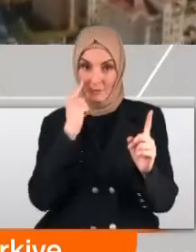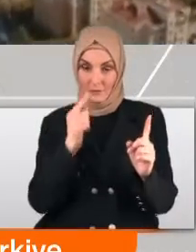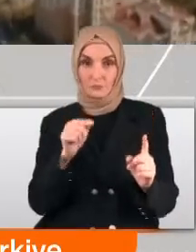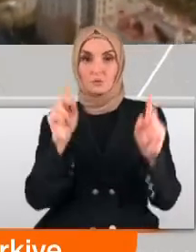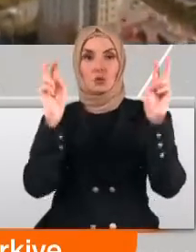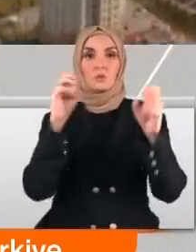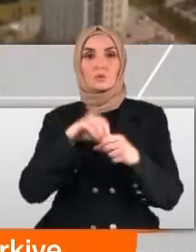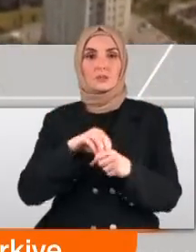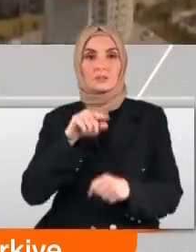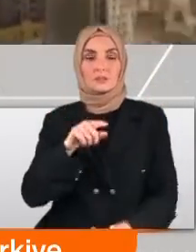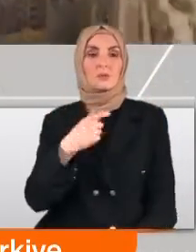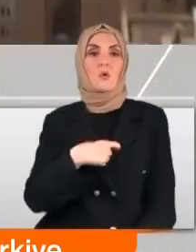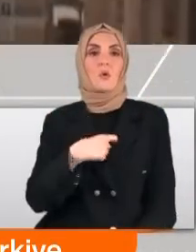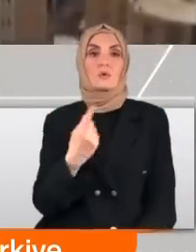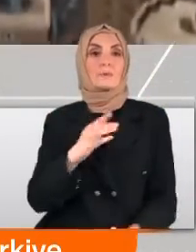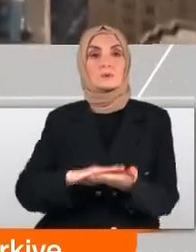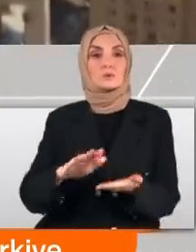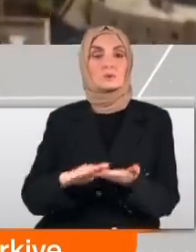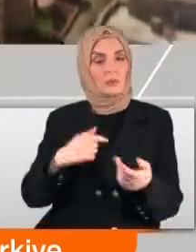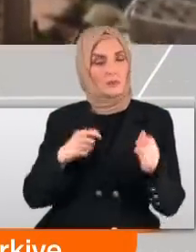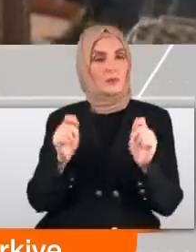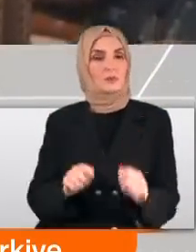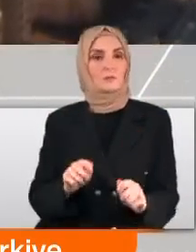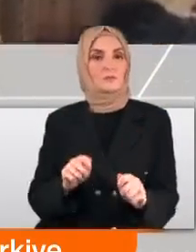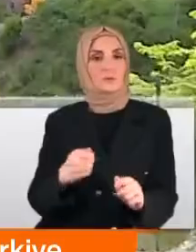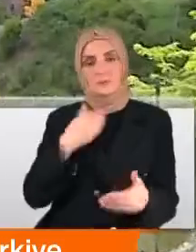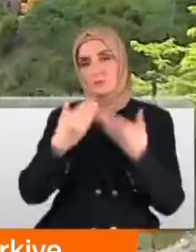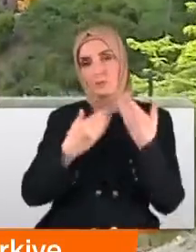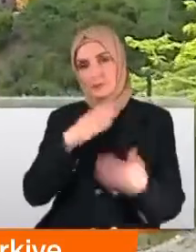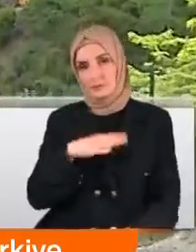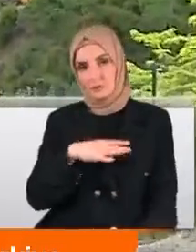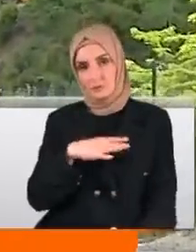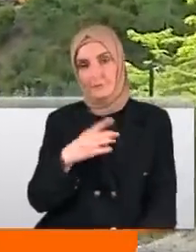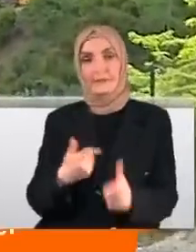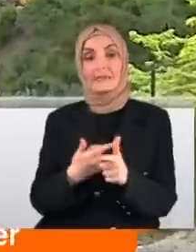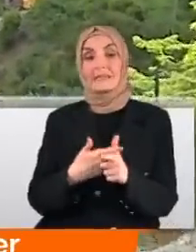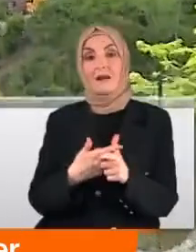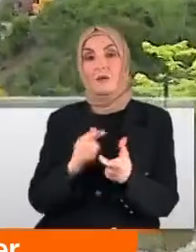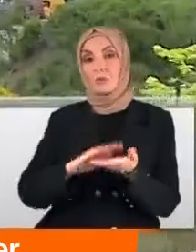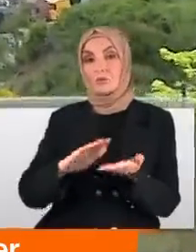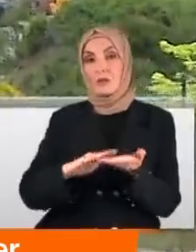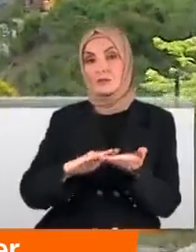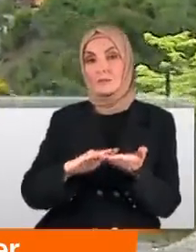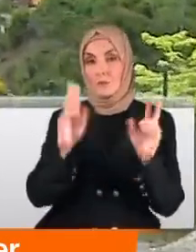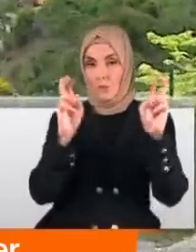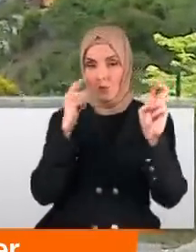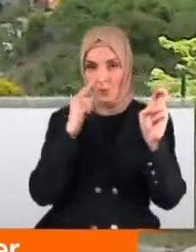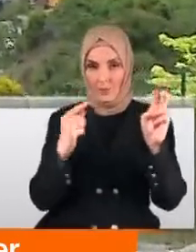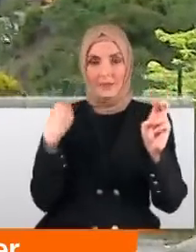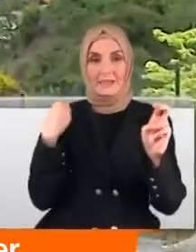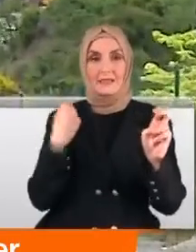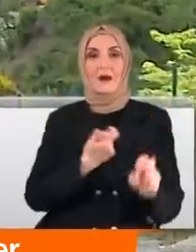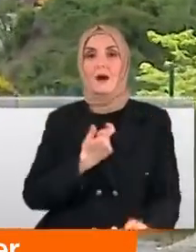bir müeyyide düzenlemesi de getireceğimizi buradan ifade etmek isterim. Kira düzenlemesine ilişkin yeni kanun teklifi